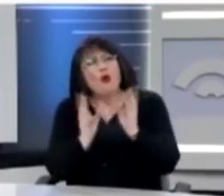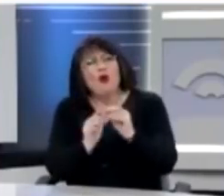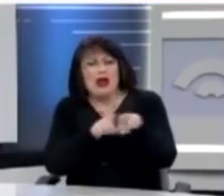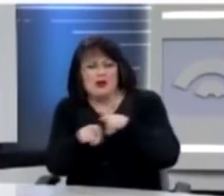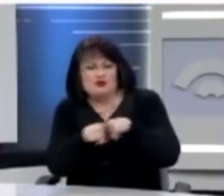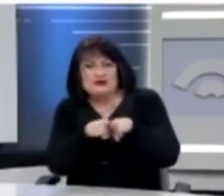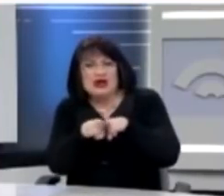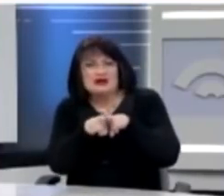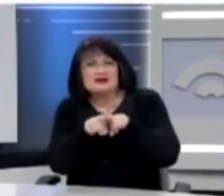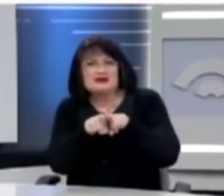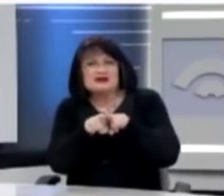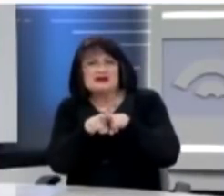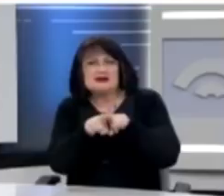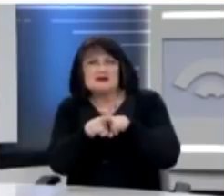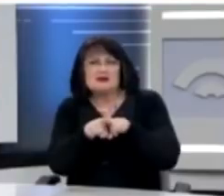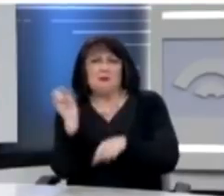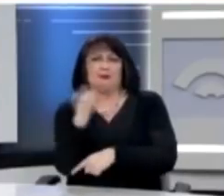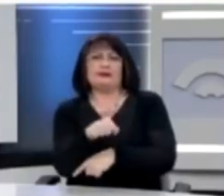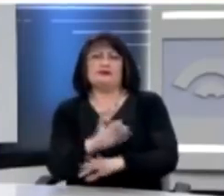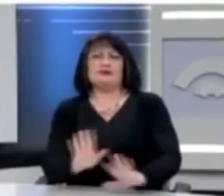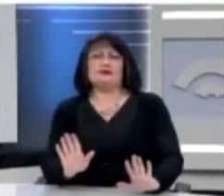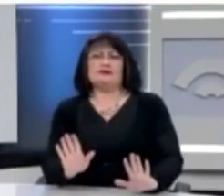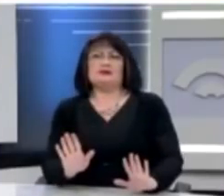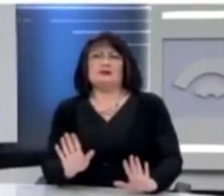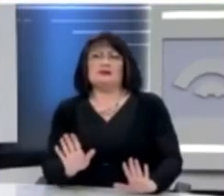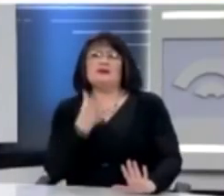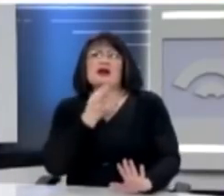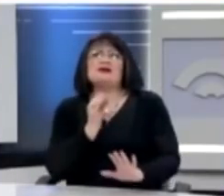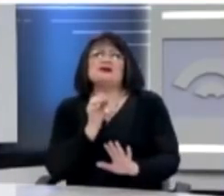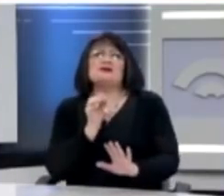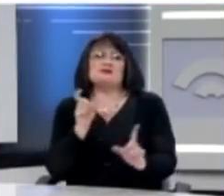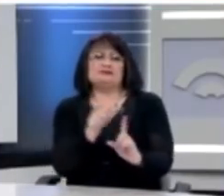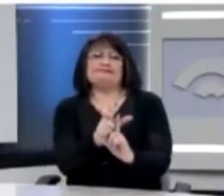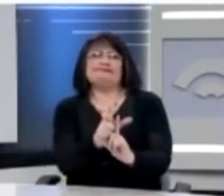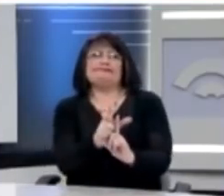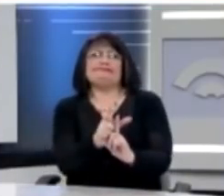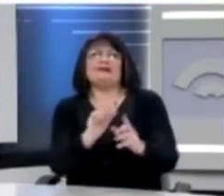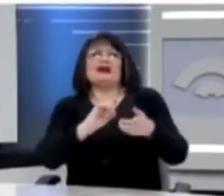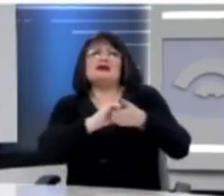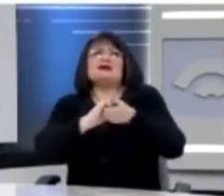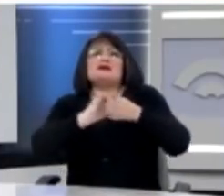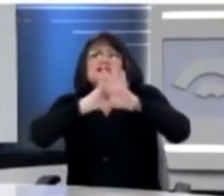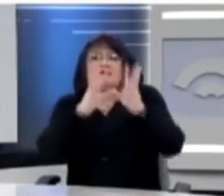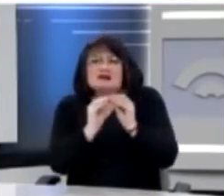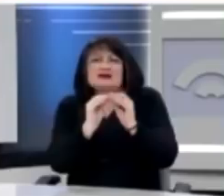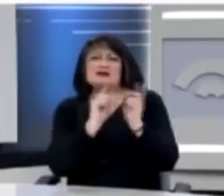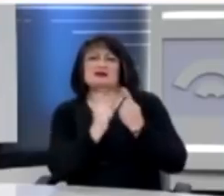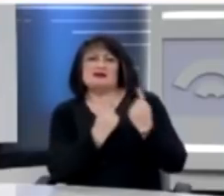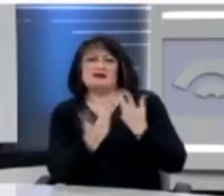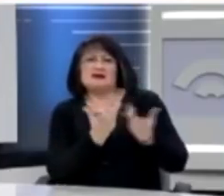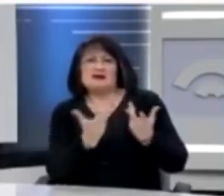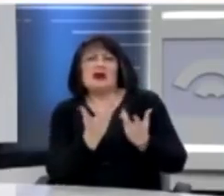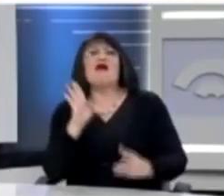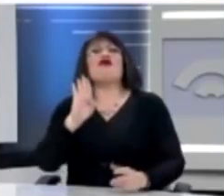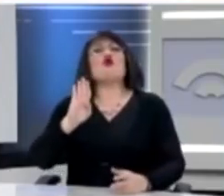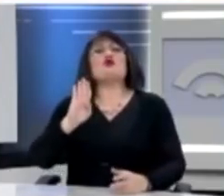στη συγκεκριμένη περίπτωση καταστρατηγείται. Έχετε φορέσει χειροπέδες στις συλλογικές διαπραγματεύσεις. Ο νόμος Βρούτση της